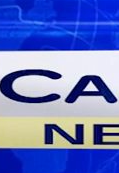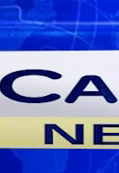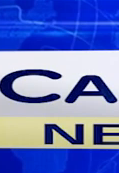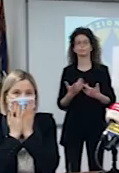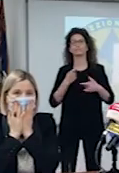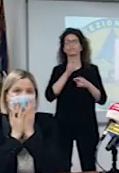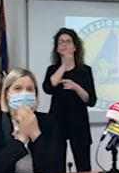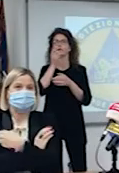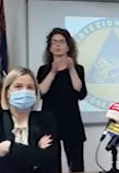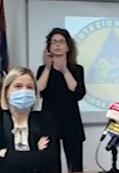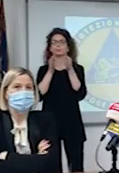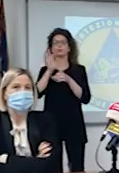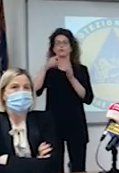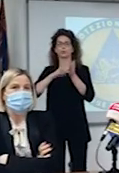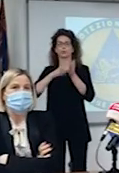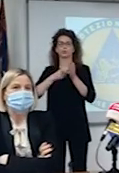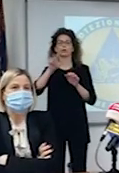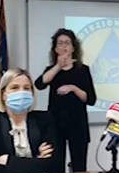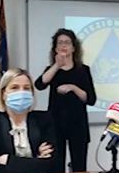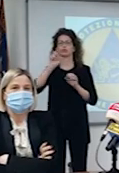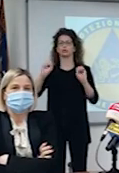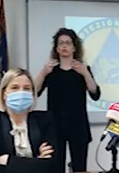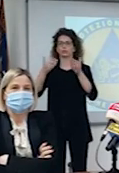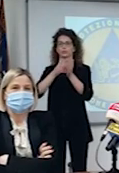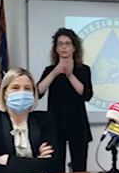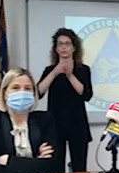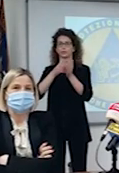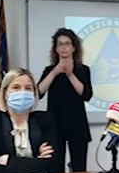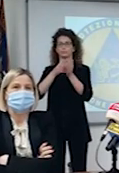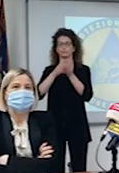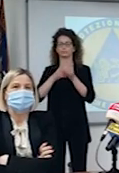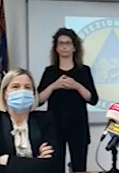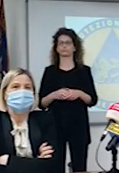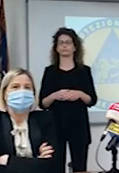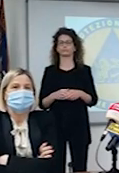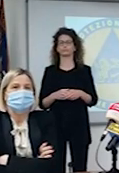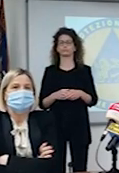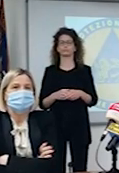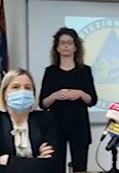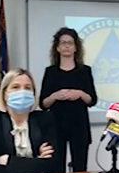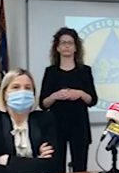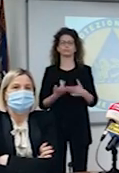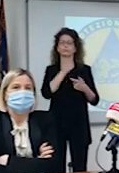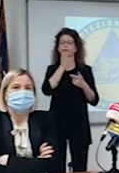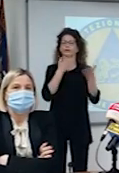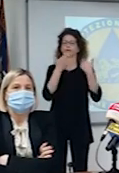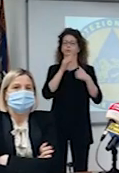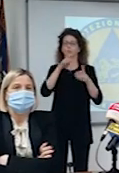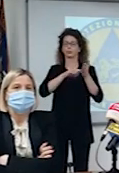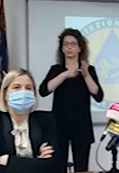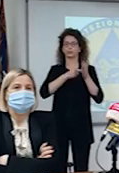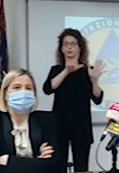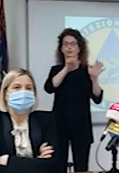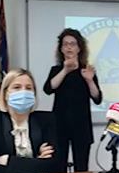riepilogando quanto detto dal governatore del veneto luca zaia nel corso dell'abituale punto stampa dalla sede della protezione civile di